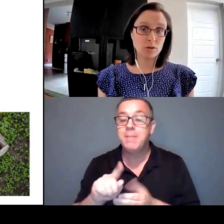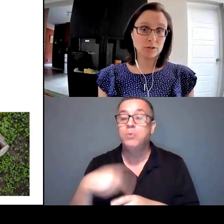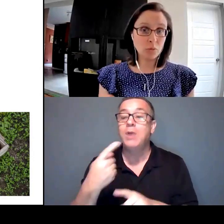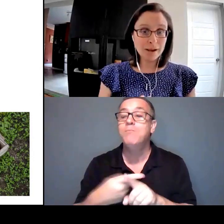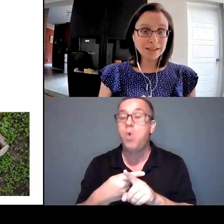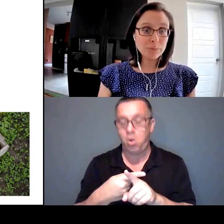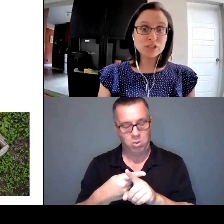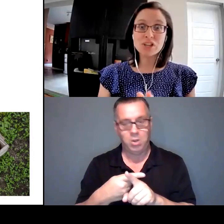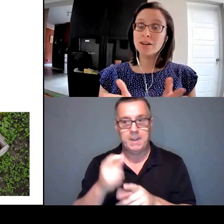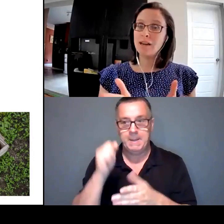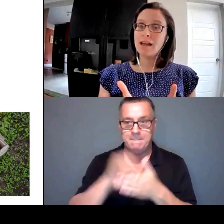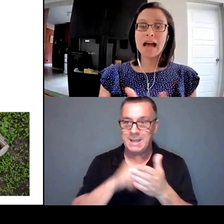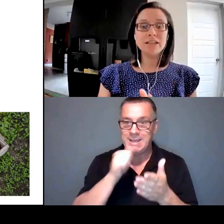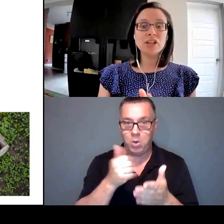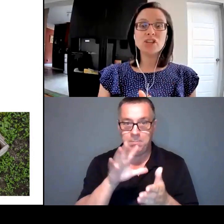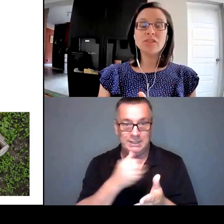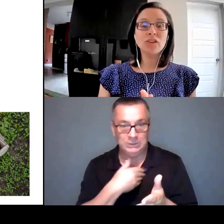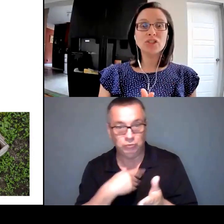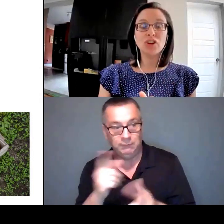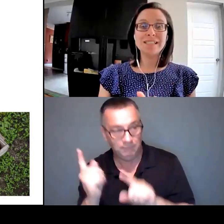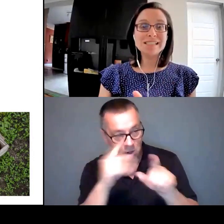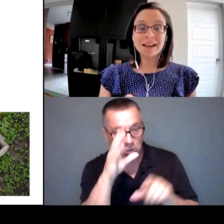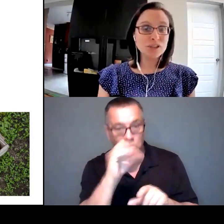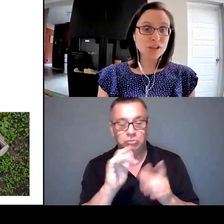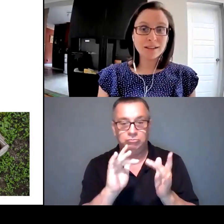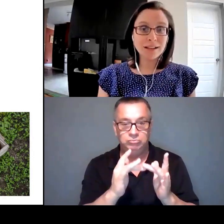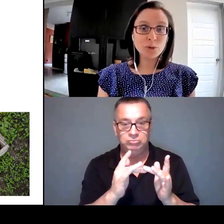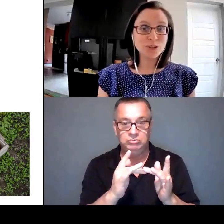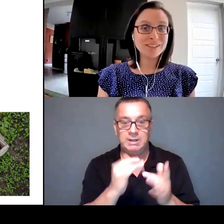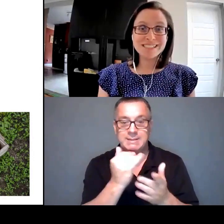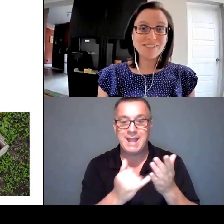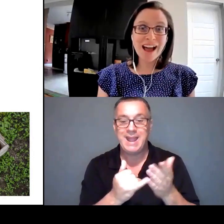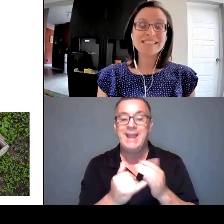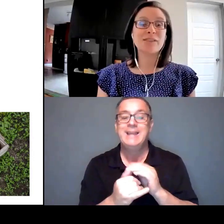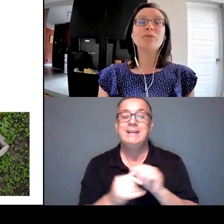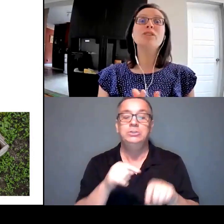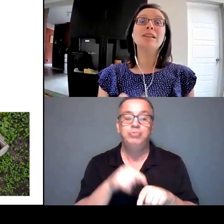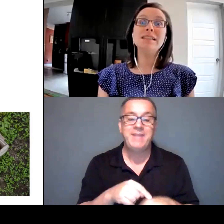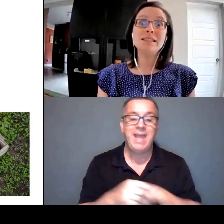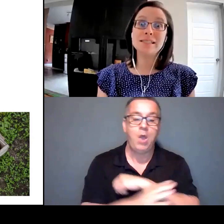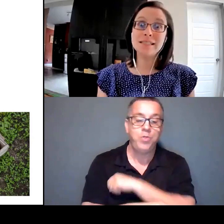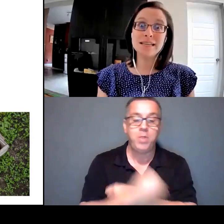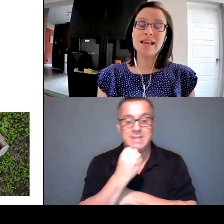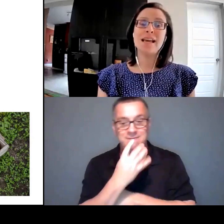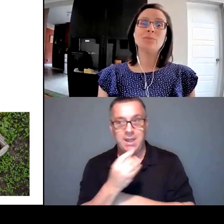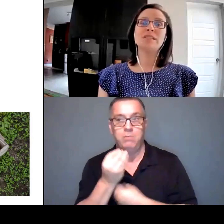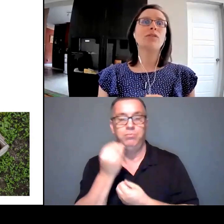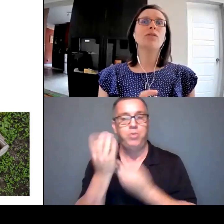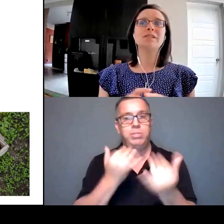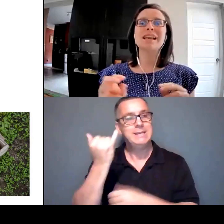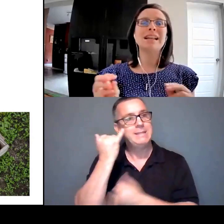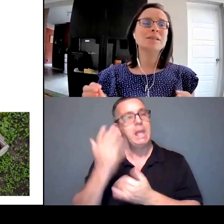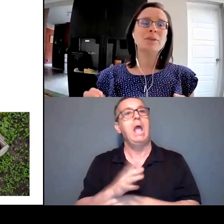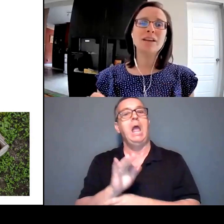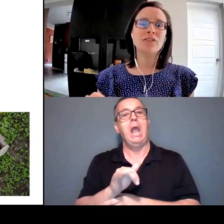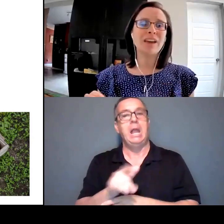mois. Donc, ne manquez pas ça. Allez chercher votre design de jardin d'automne et d'hiver. Ça va vous donner des idées. Puis